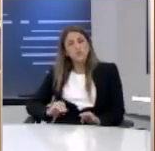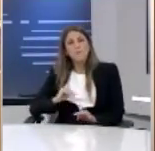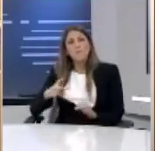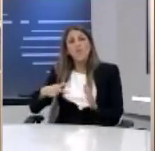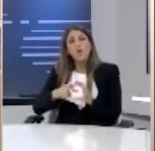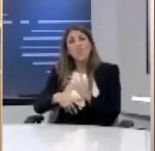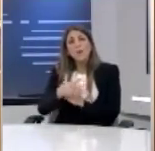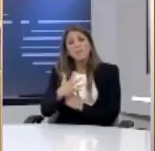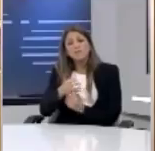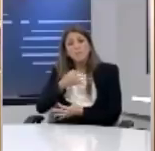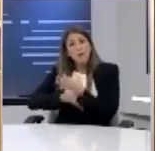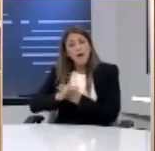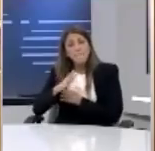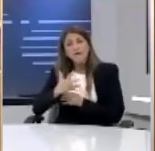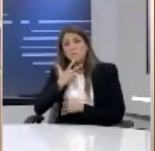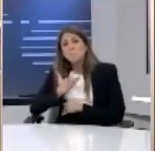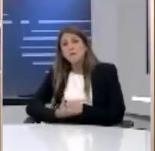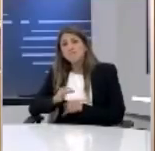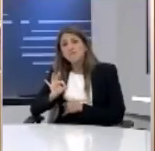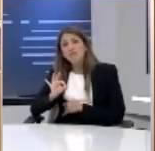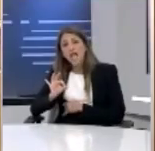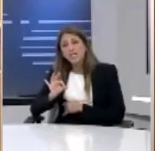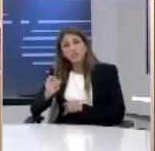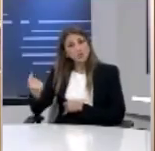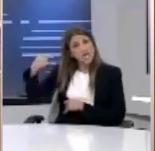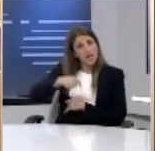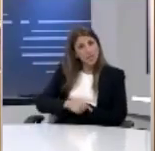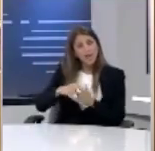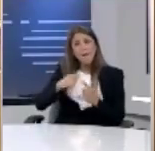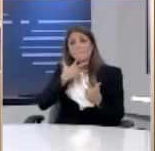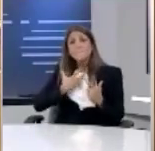Πατριάρχη για να δώσουν τα εύσημα για τη στάση της στο προσφυγικό.